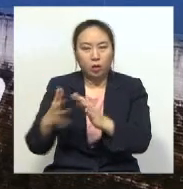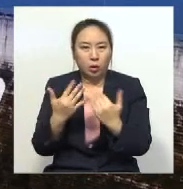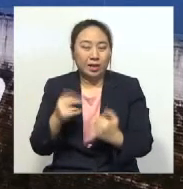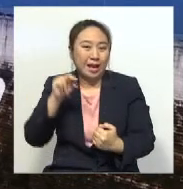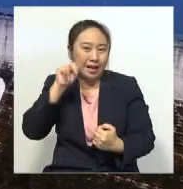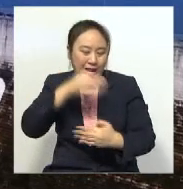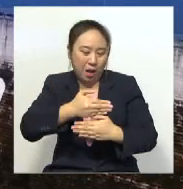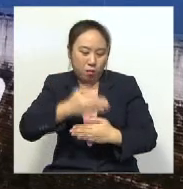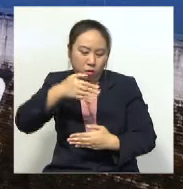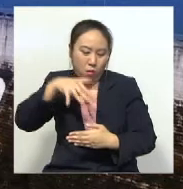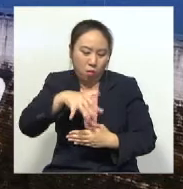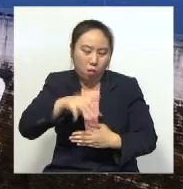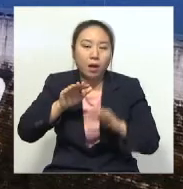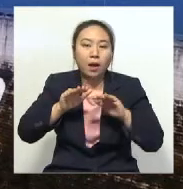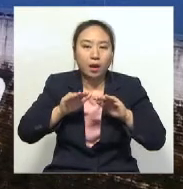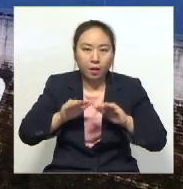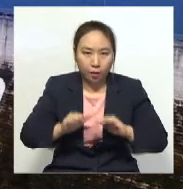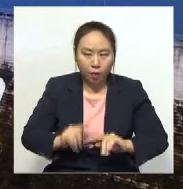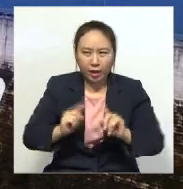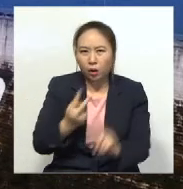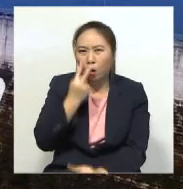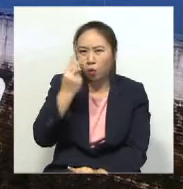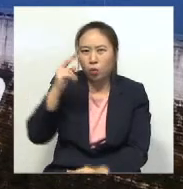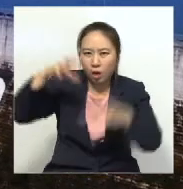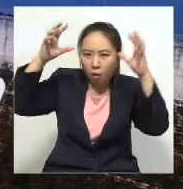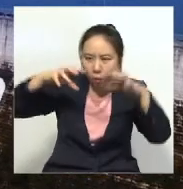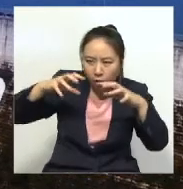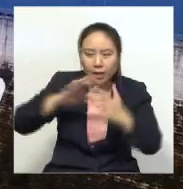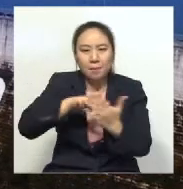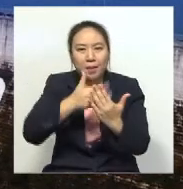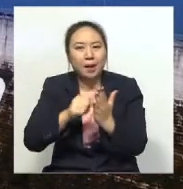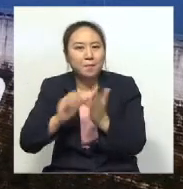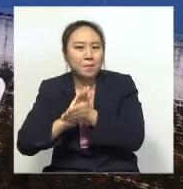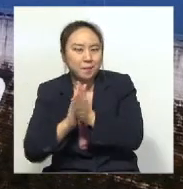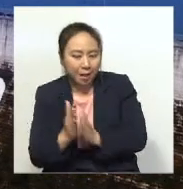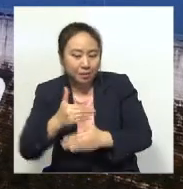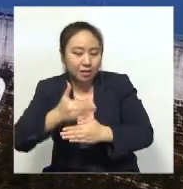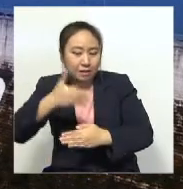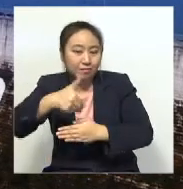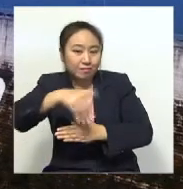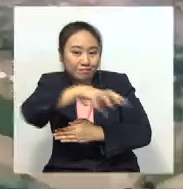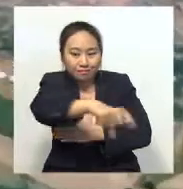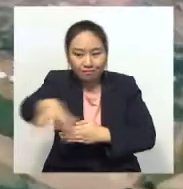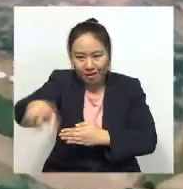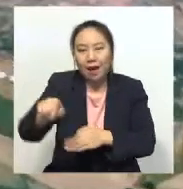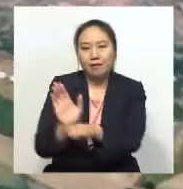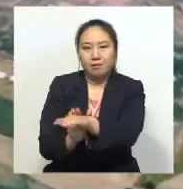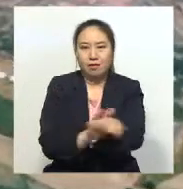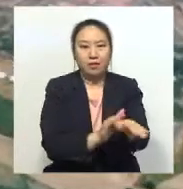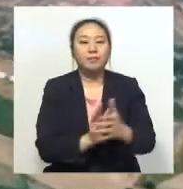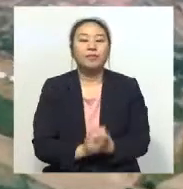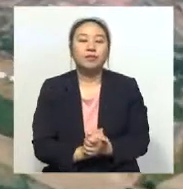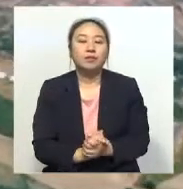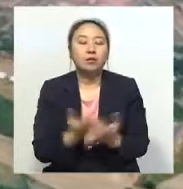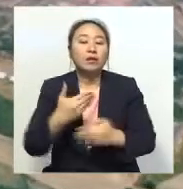ต้องติดตามสถานการณ์น้ำฝนเพื่อที่จะปรับแผนและแจ้งเตือนพื้นที่ท้ายเขื่อนให้รับทราบค่ะ เขื่อนนฤบดินทรจินดาจังหวัด